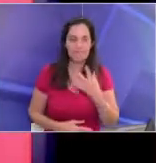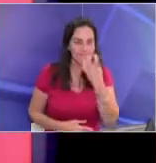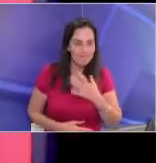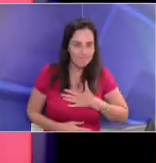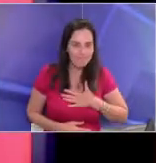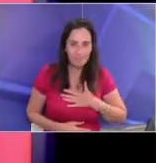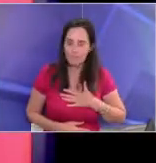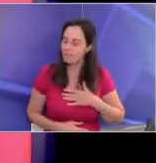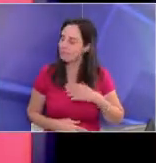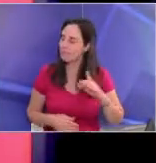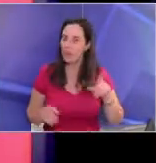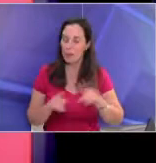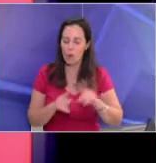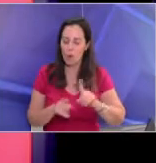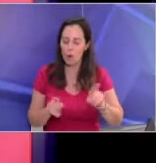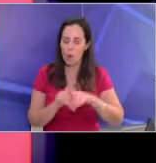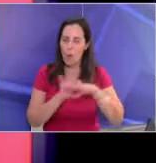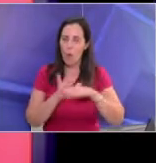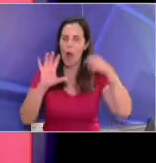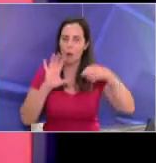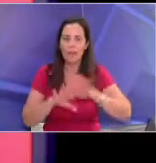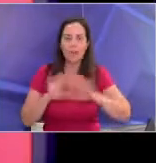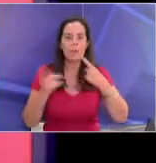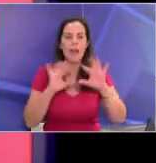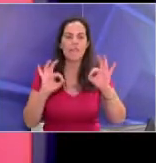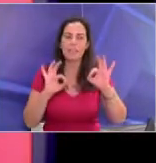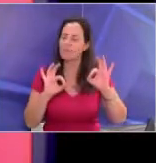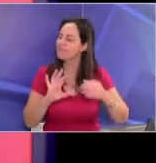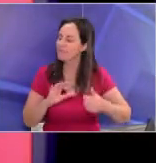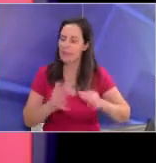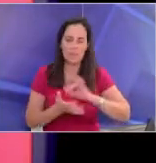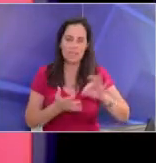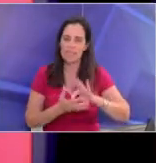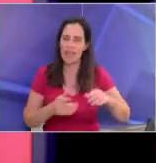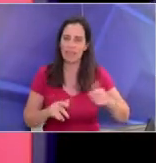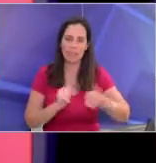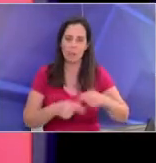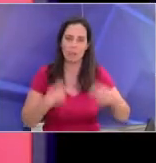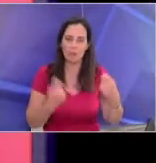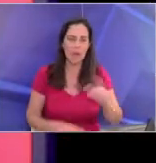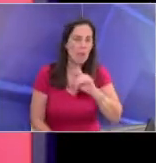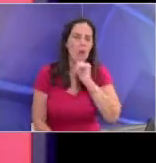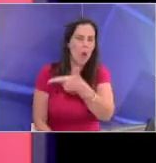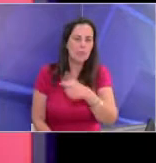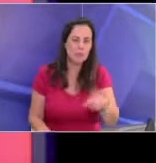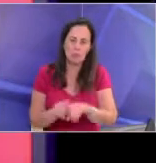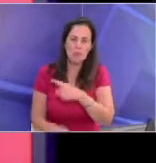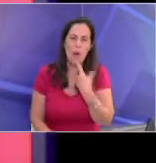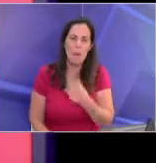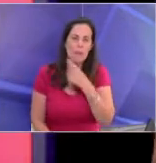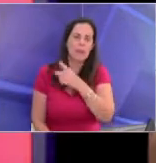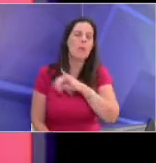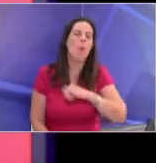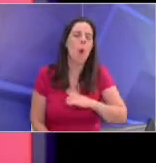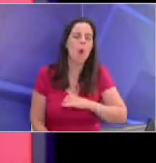לרגע זה, בניגוד לחוק הקולנוע שהיה מול אנשי המשרד שלה, אין שום שיח עם המשרד בעניין הזה. אלא מעוניינים, זה בדיוק כמו שיריב אמר, כנראה